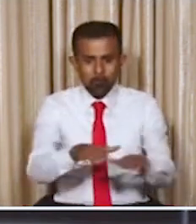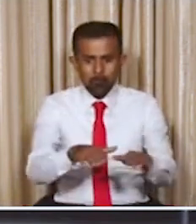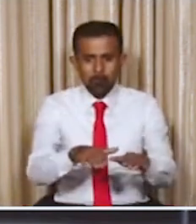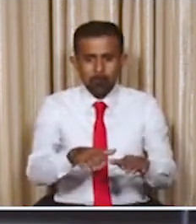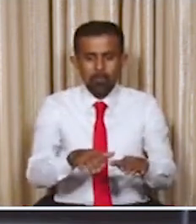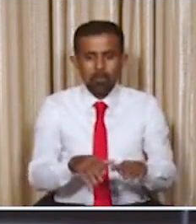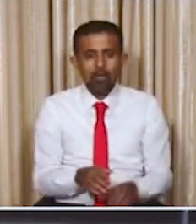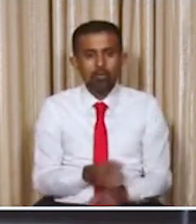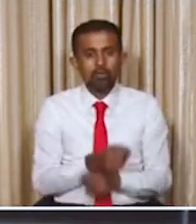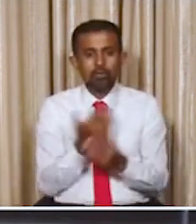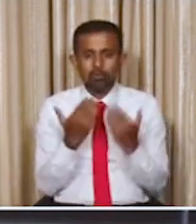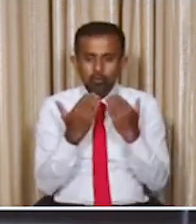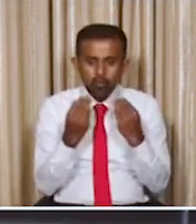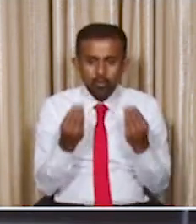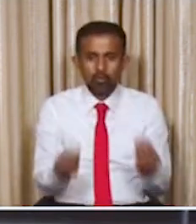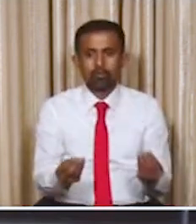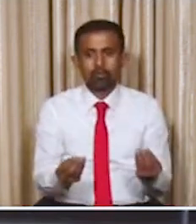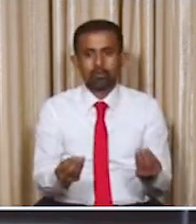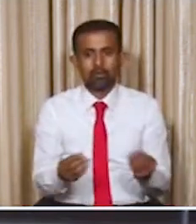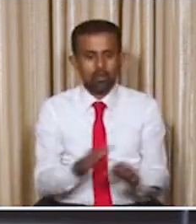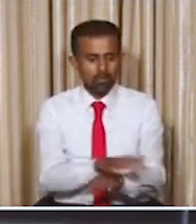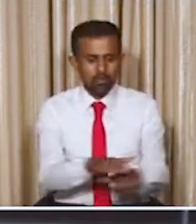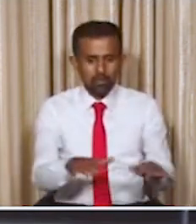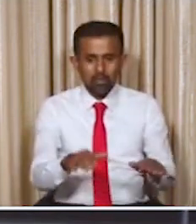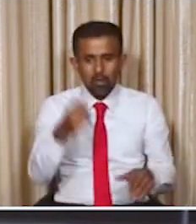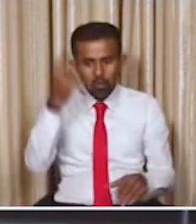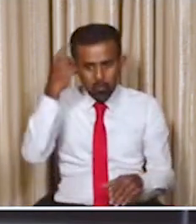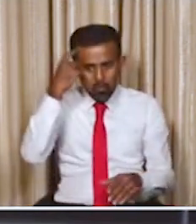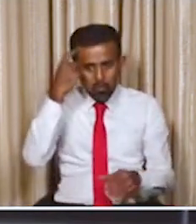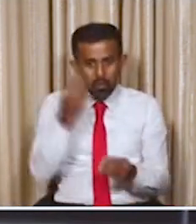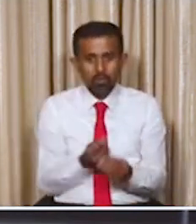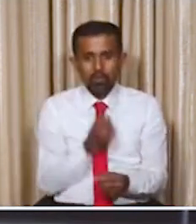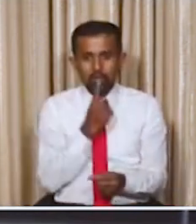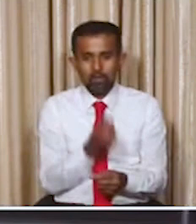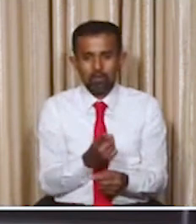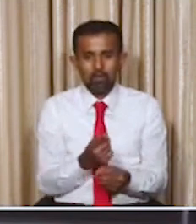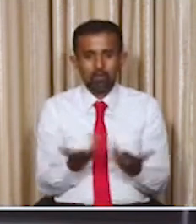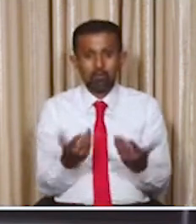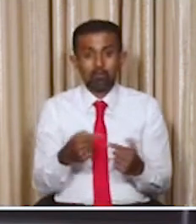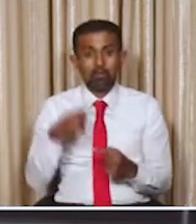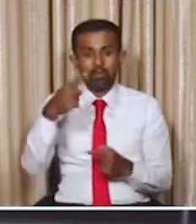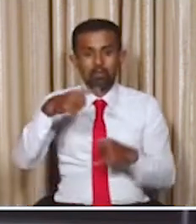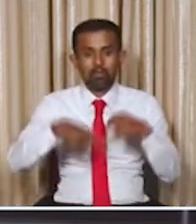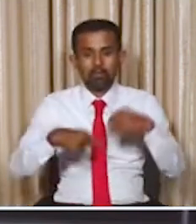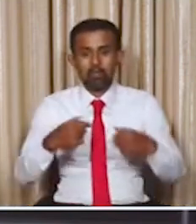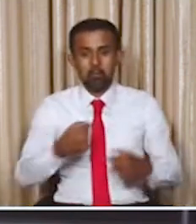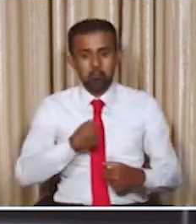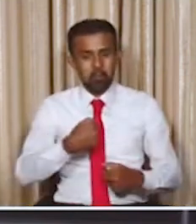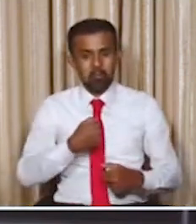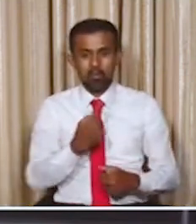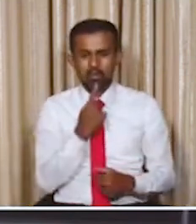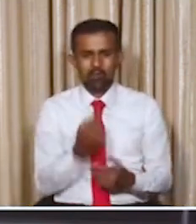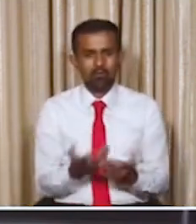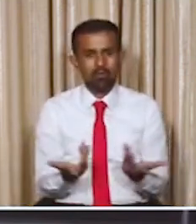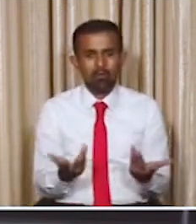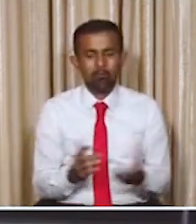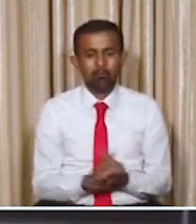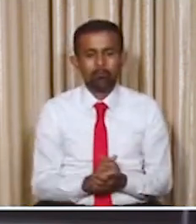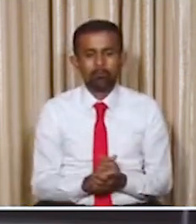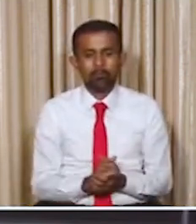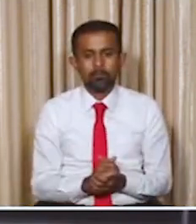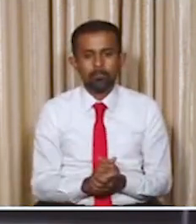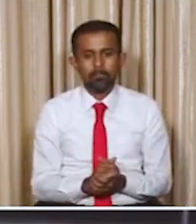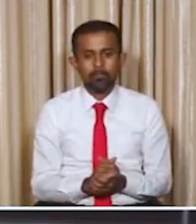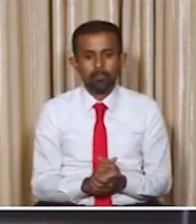ඒකයි කියලා දෙන්න ඕනේ. ඒ පුංචි දරුවන්ගේ මොළේට ඒකයි දාන්න ඕනේ. එහෙම නැතුව ඊළඟට ඡන්දේ එන්න ඕනේ මට කියන එක නෙමෙයි.